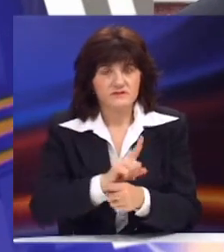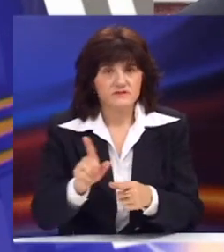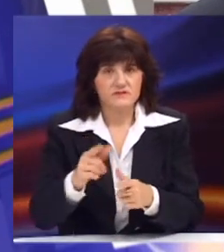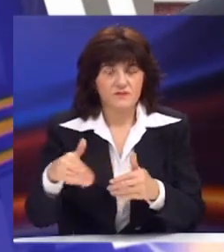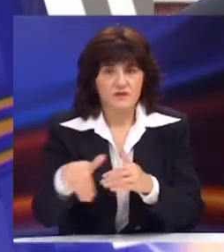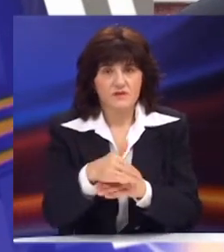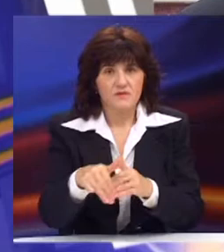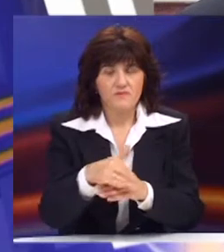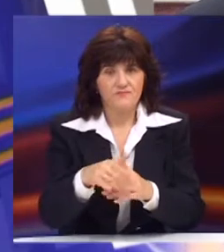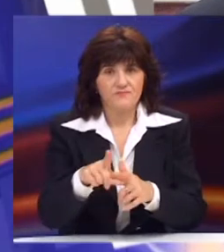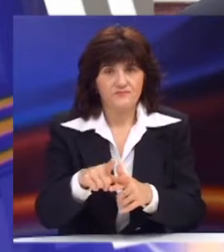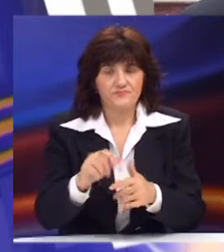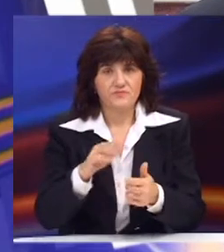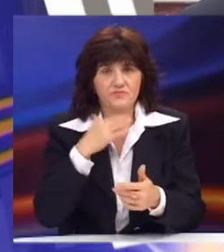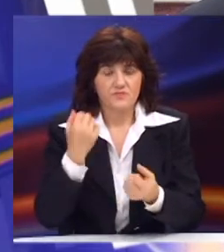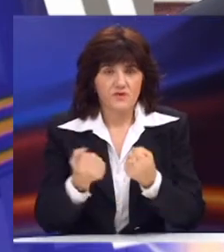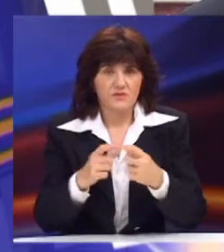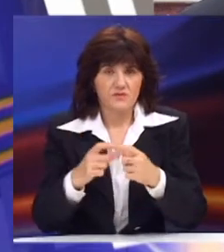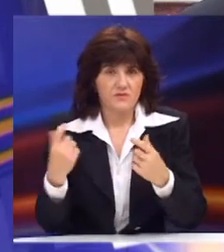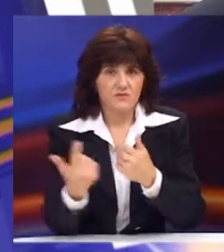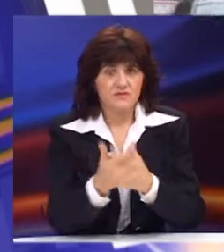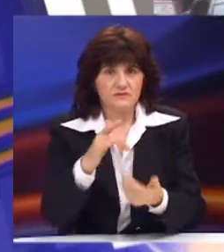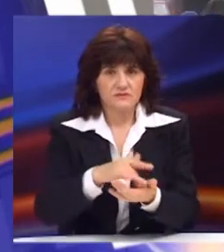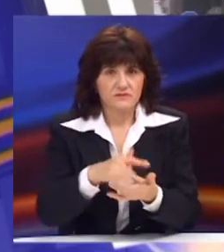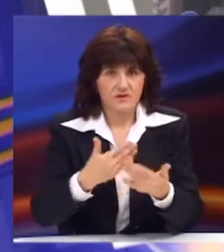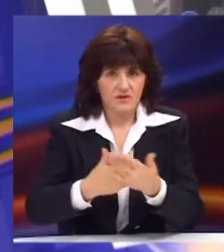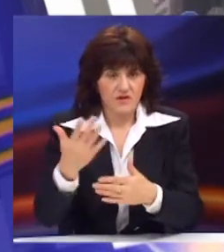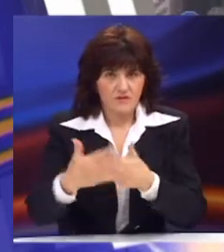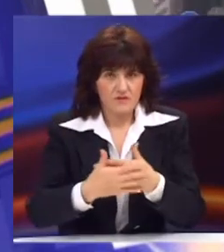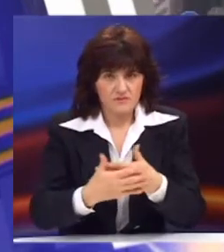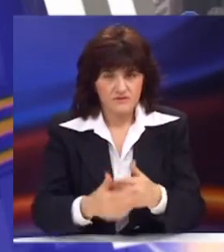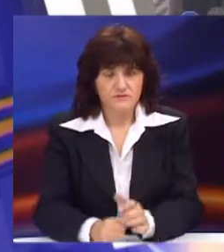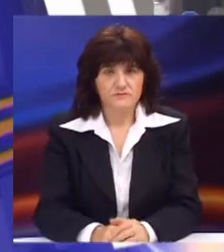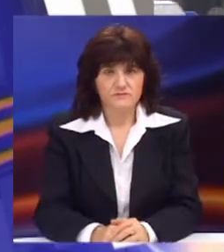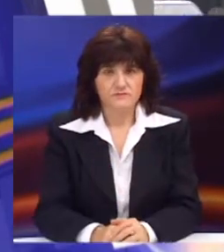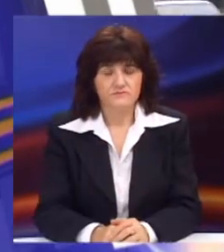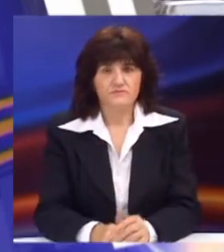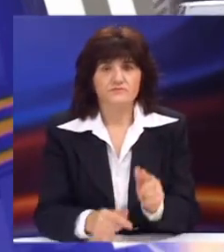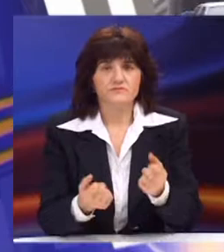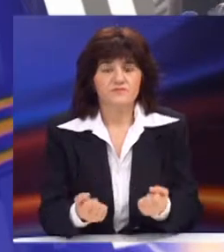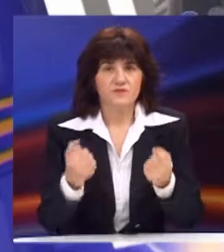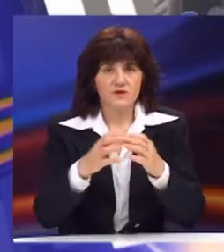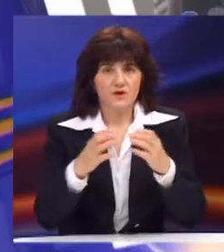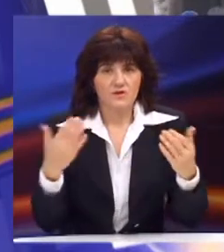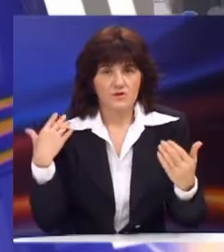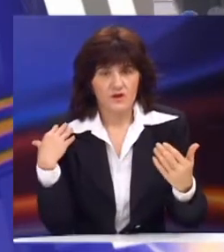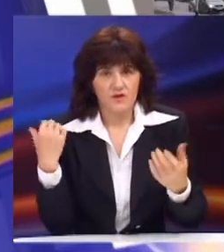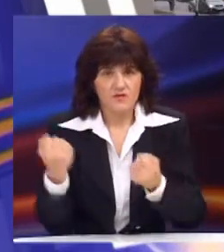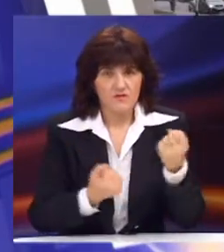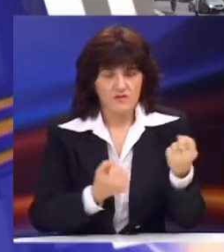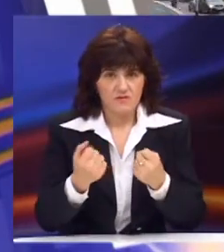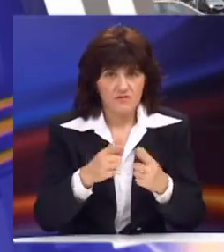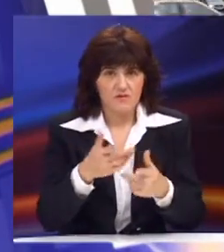odluka zabrane tranzita kroz sam centar grada. Alternativni pravci kojima se kreću teška teretna vozila, po